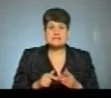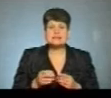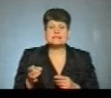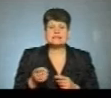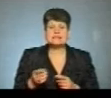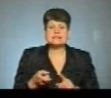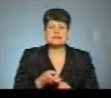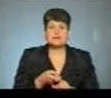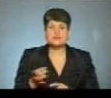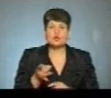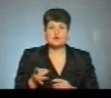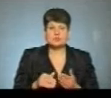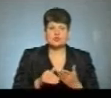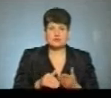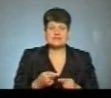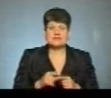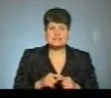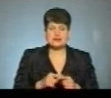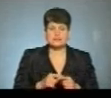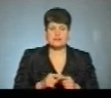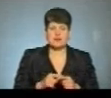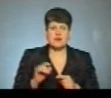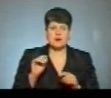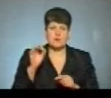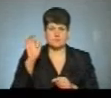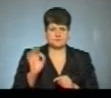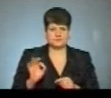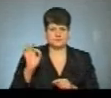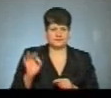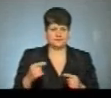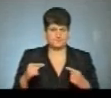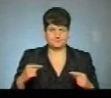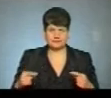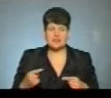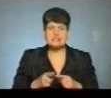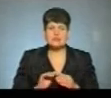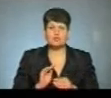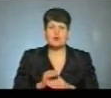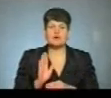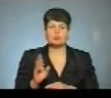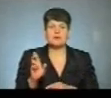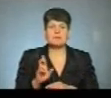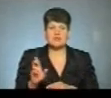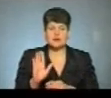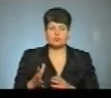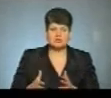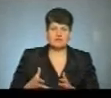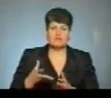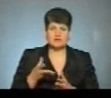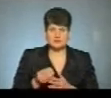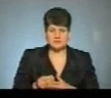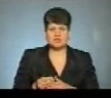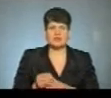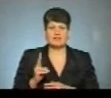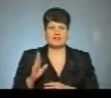розміру субсидії. Це буде розраховано для кожного індивідуально, і ця доплата буде вже з березня. Але буде вона виплачена і розрахована в